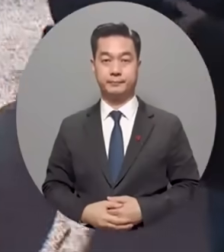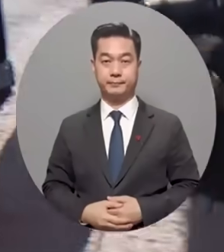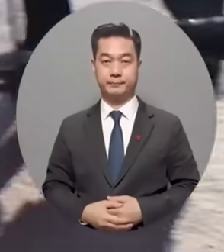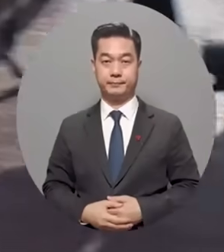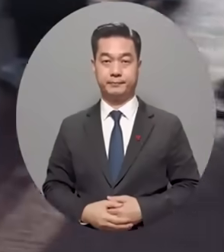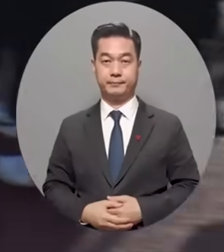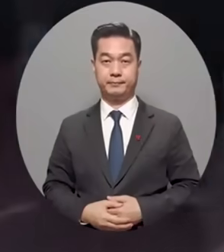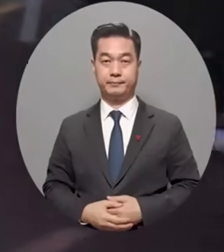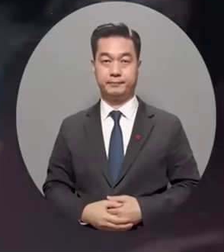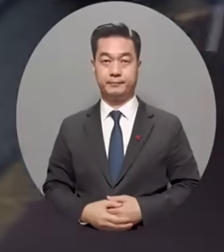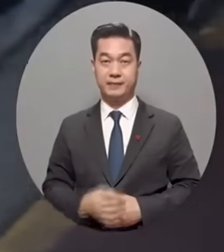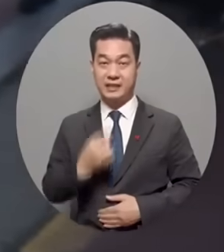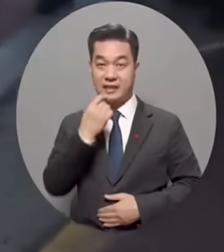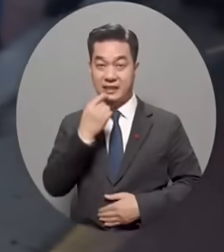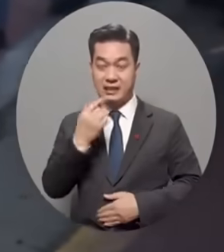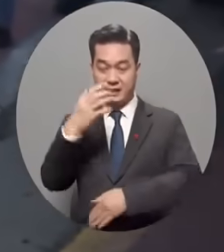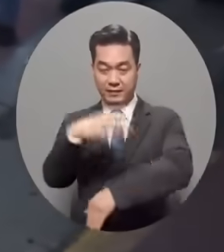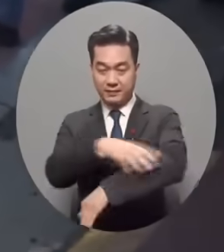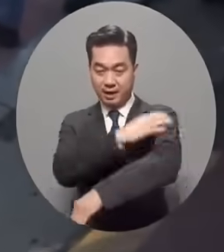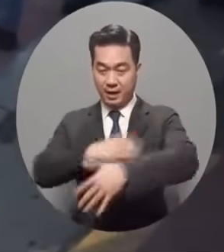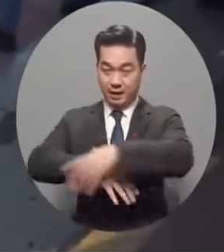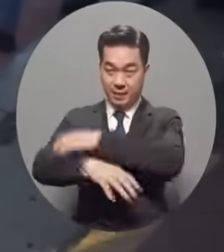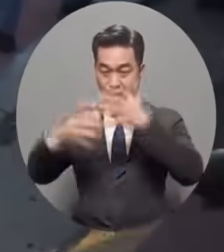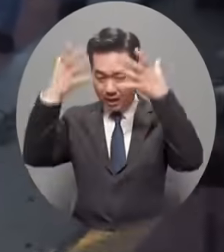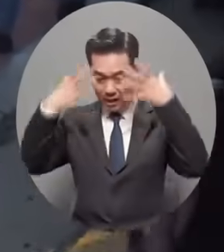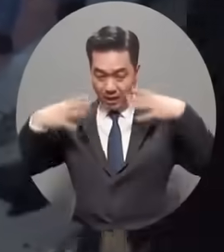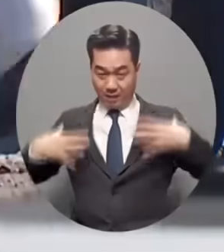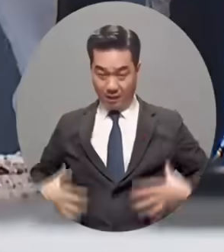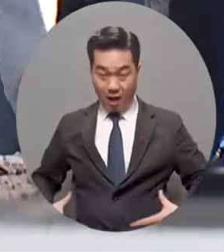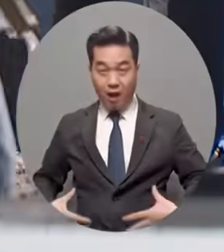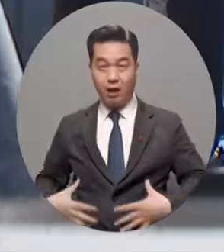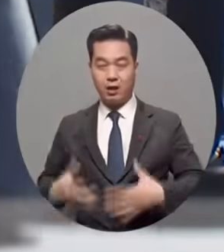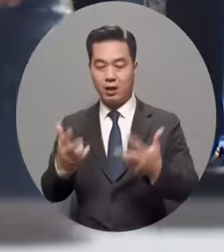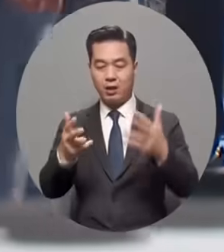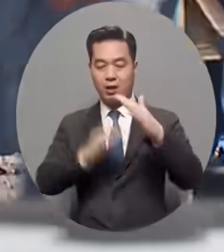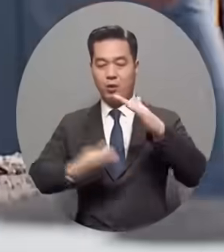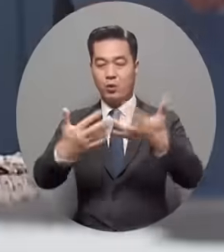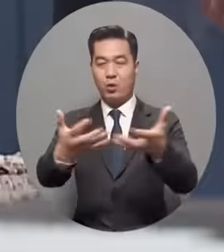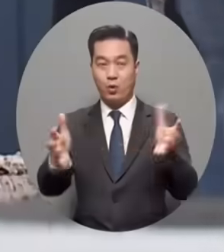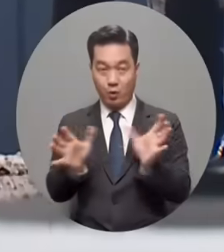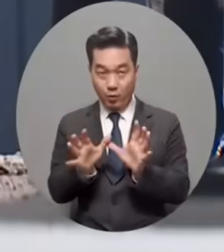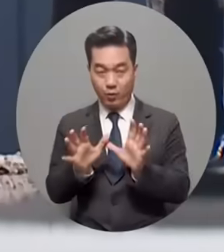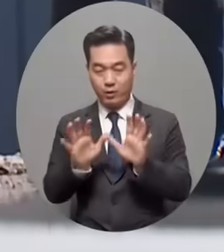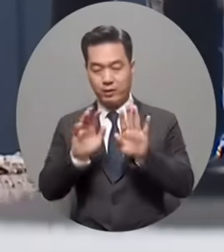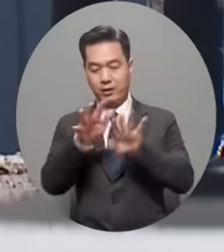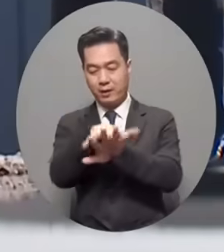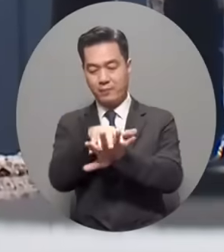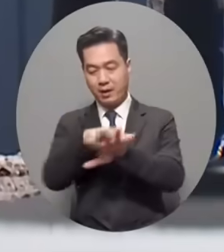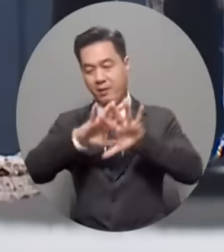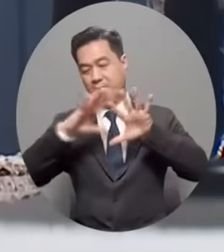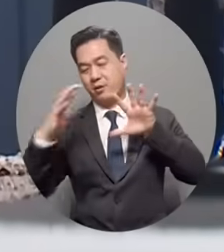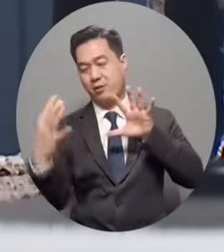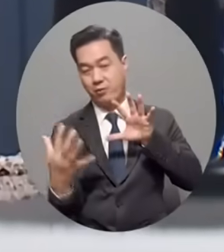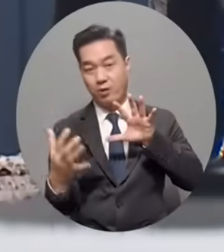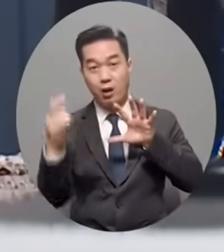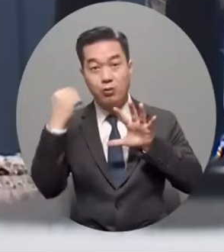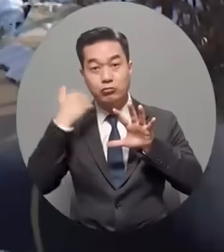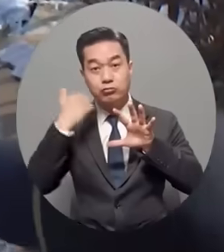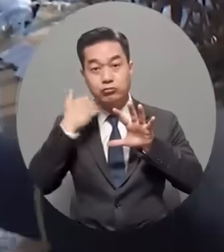흰 감식복 차림의 경찰관들이 공원 근처에 주차된 차량에 가림막을 칩니다. 배우 이선균 씨의